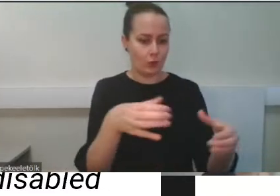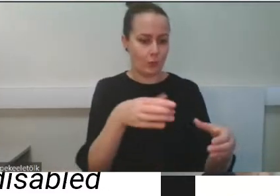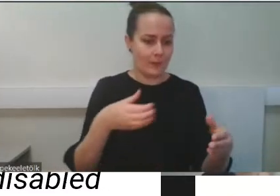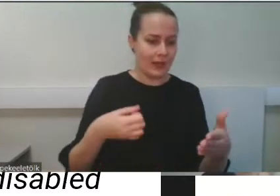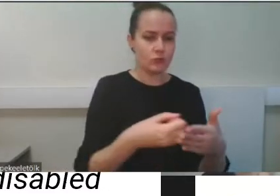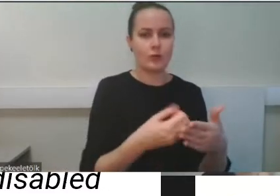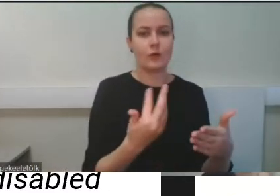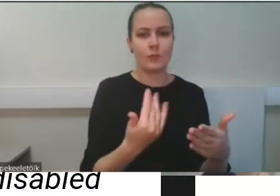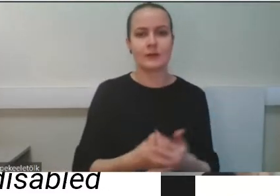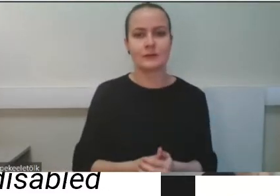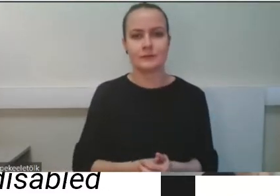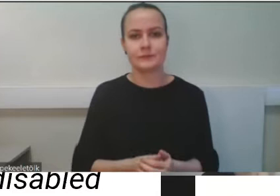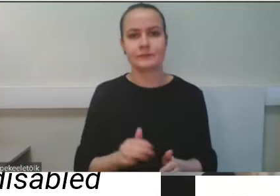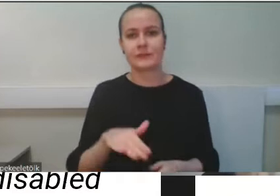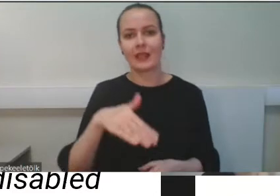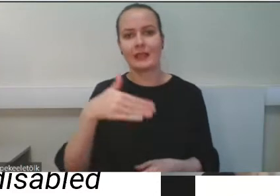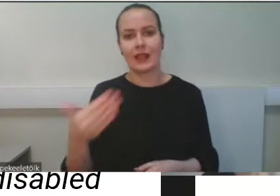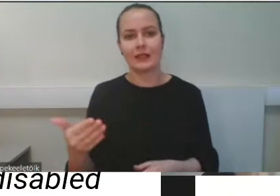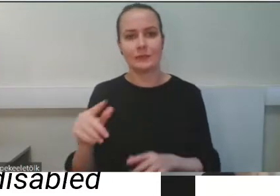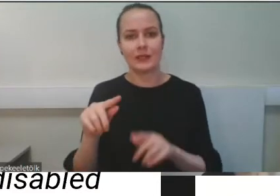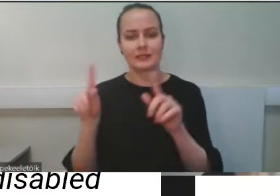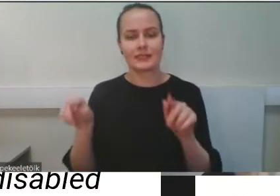vaadatakse just kulutusi erinevate